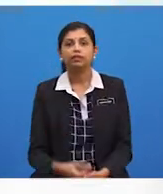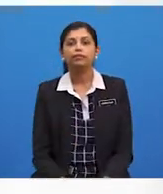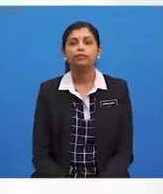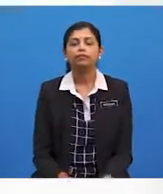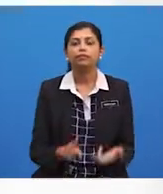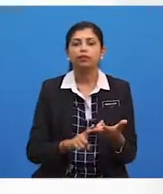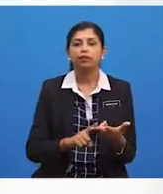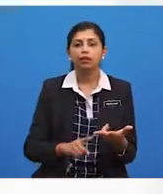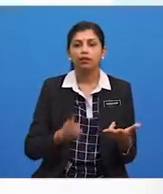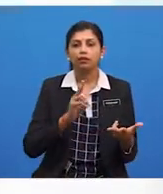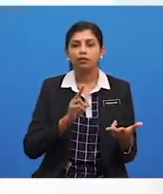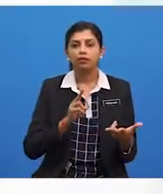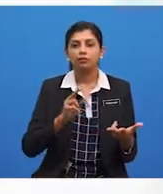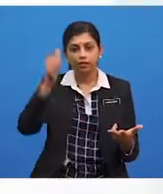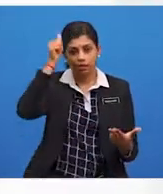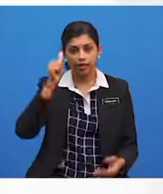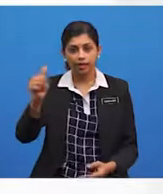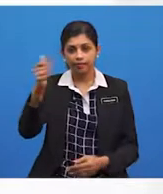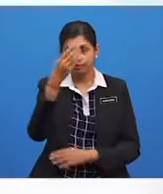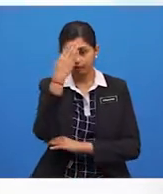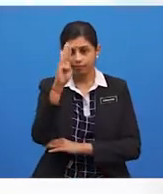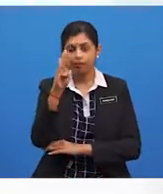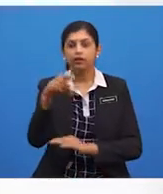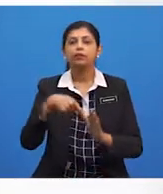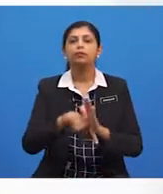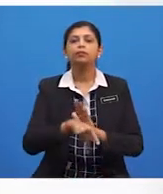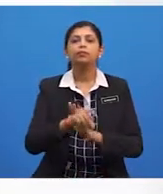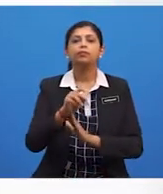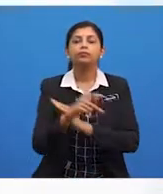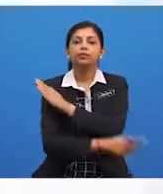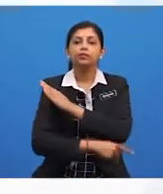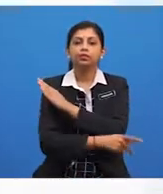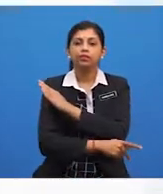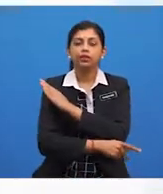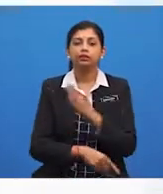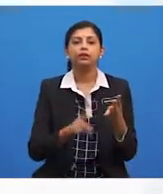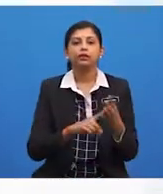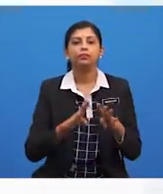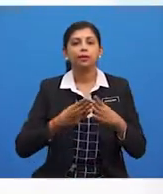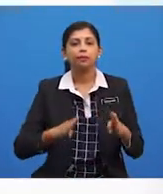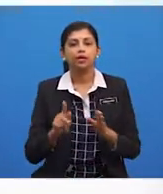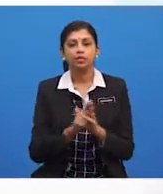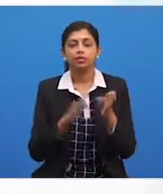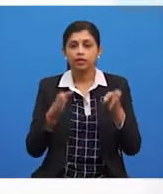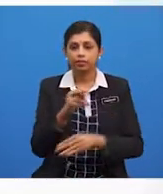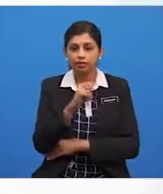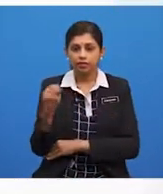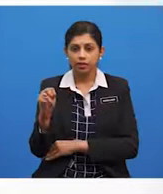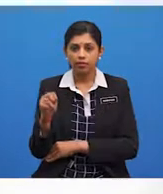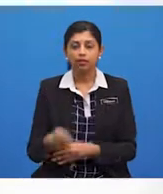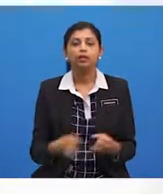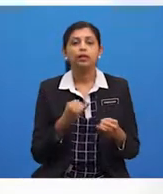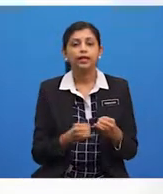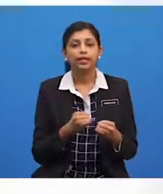Ketiga, agama bagi persekutuan. Keempat, bahasa kebangsaan. Dan yang